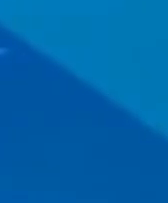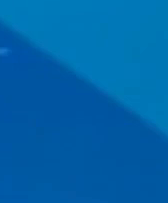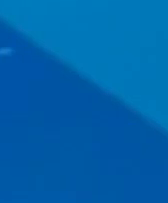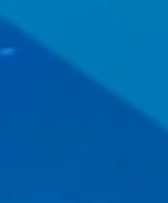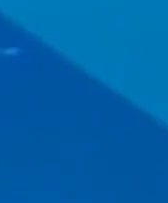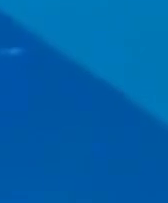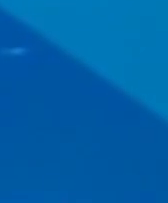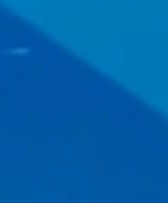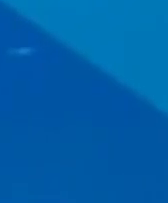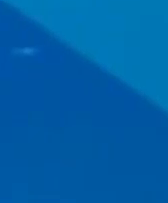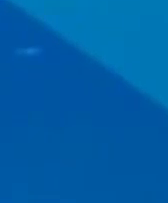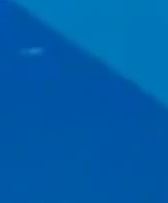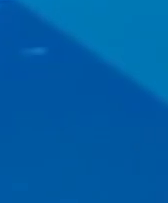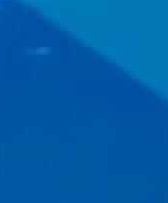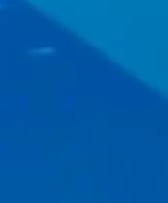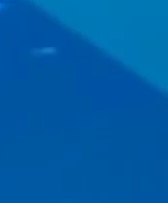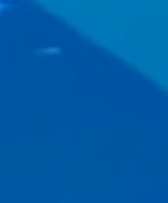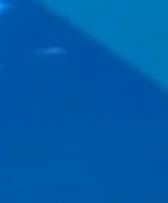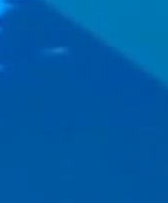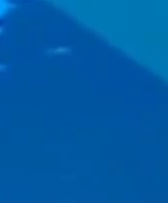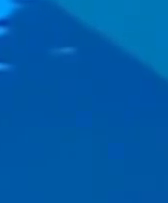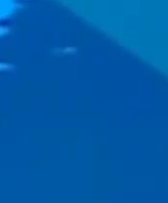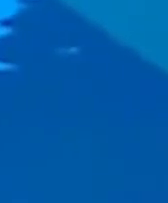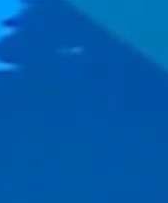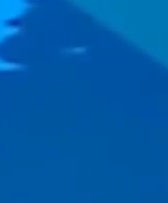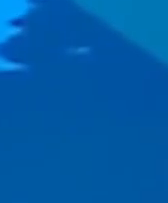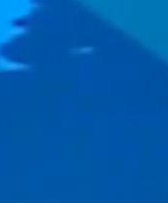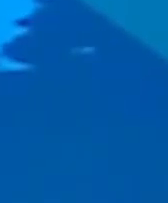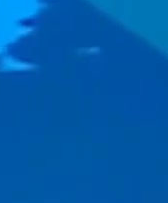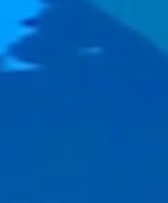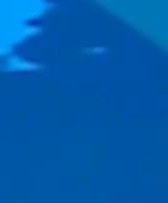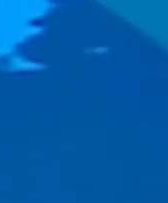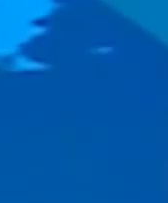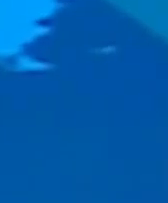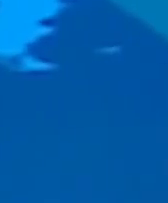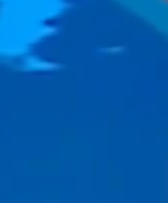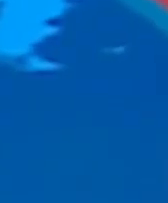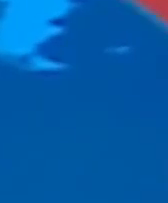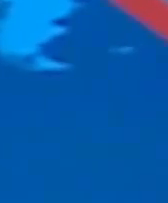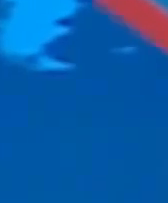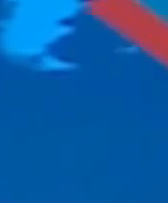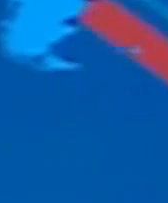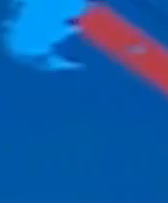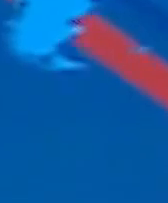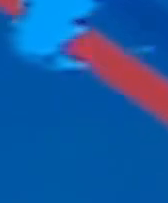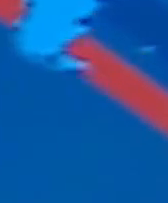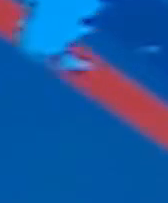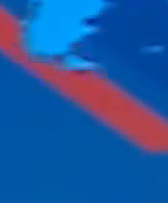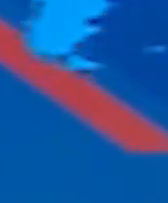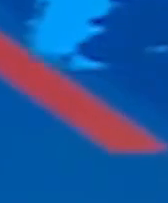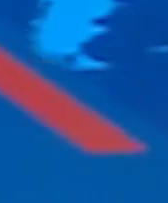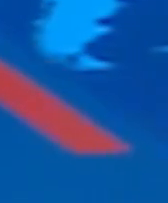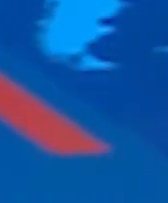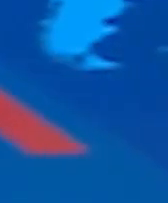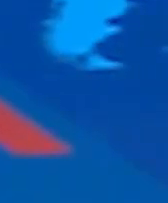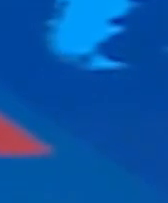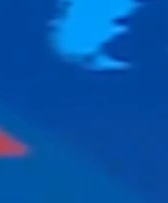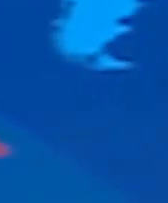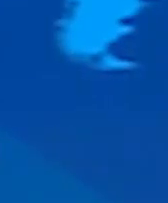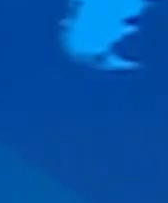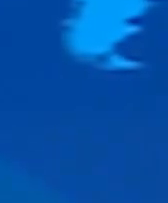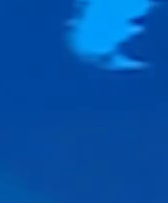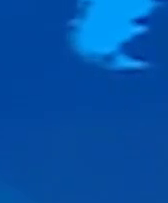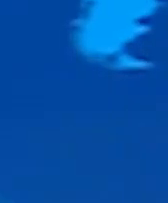إذن مشاهدينا الكرام، فقد نقلنا لحضراتكم المؤتمر الصحفي الذي عقده الرئيس عبد الفتاح السيسي مع نظيره